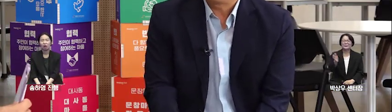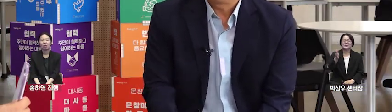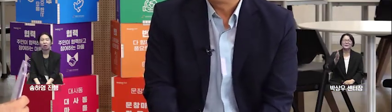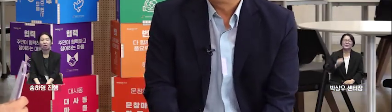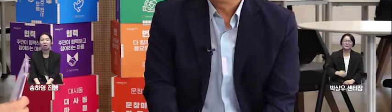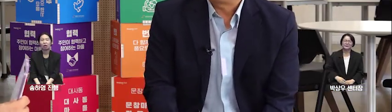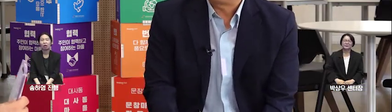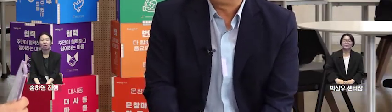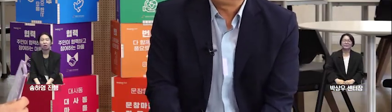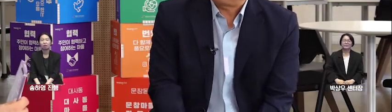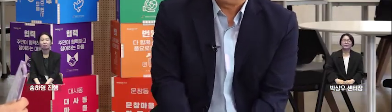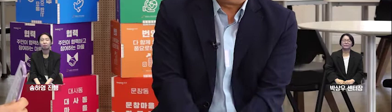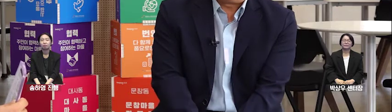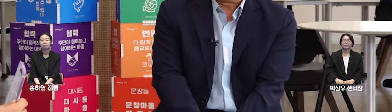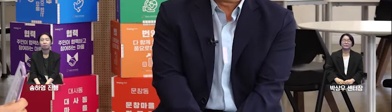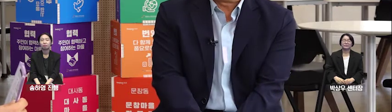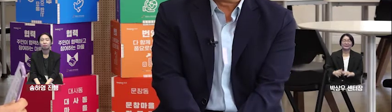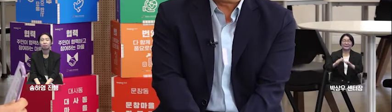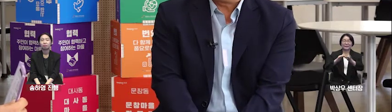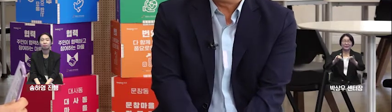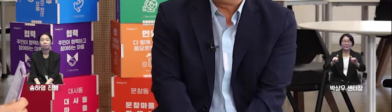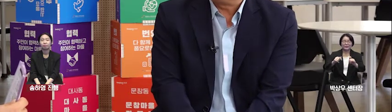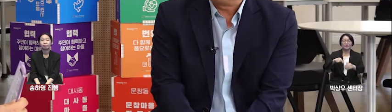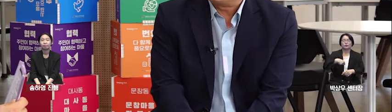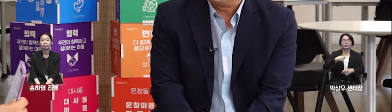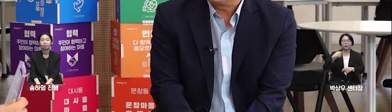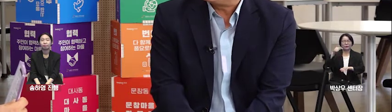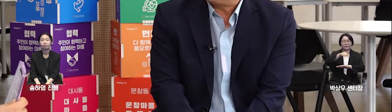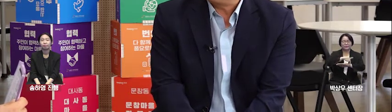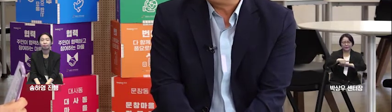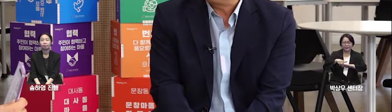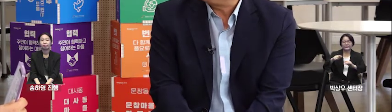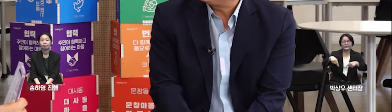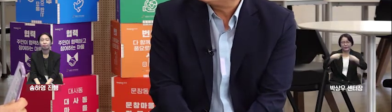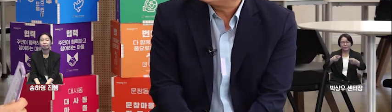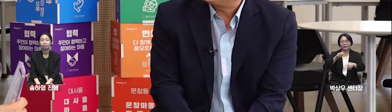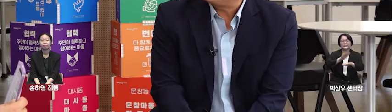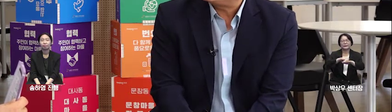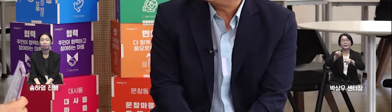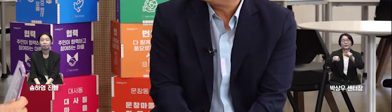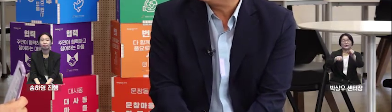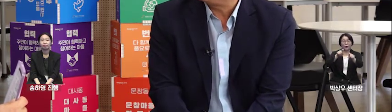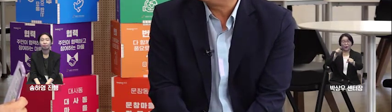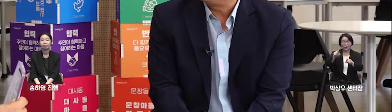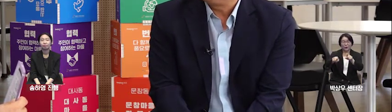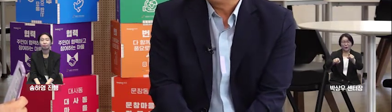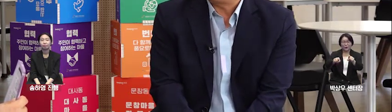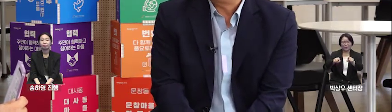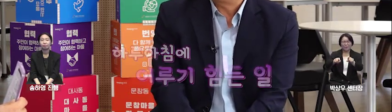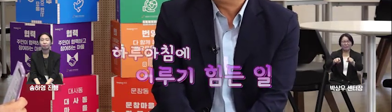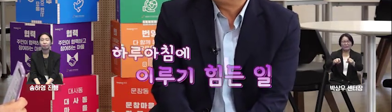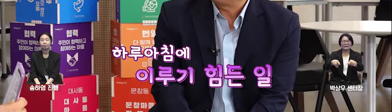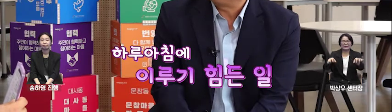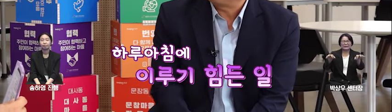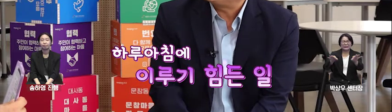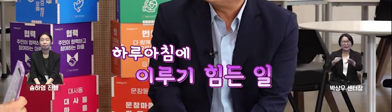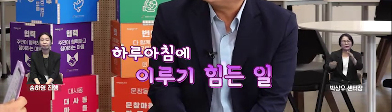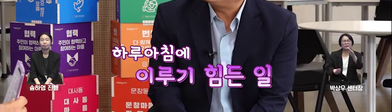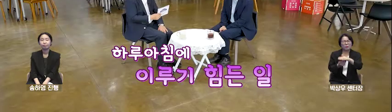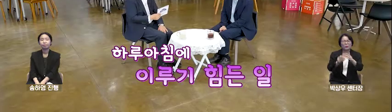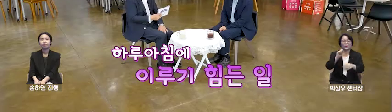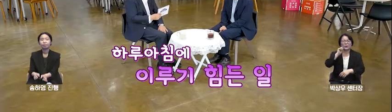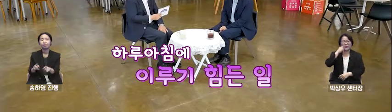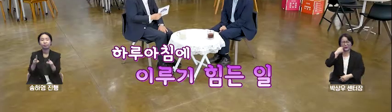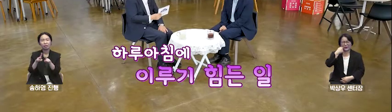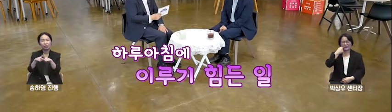예. 주민 예 주민 스스로 기획하고 또 참여하고 실천한다는 것이 사실은 하루 아침에 되는 문제는